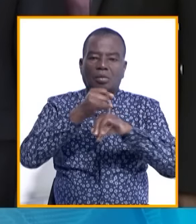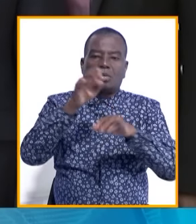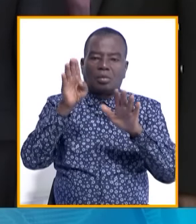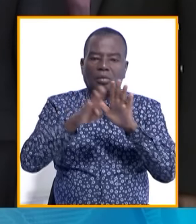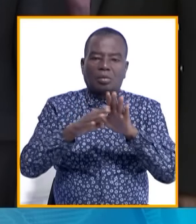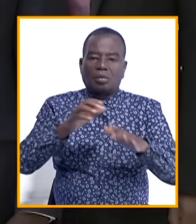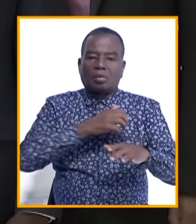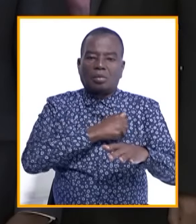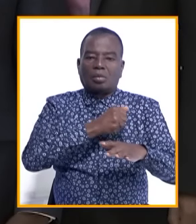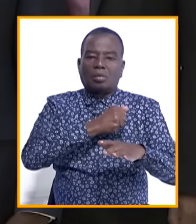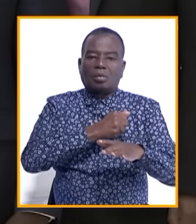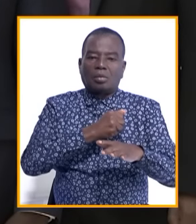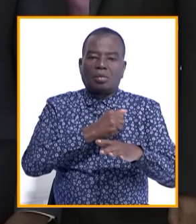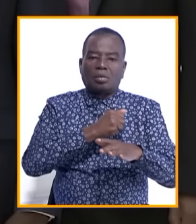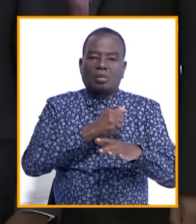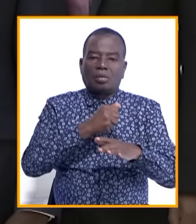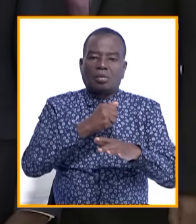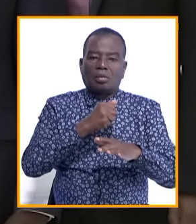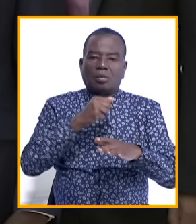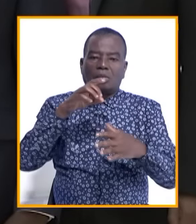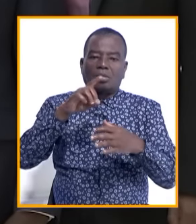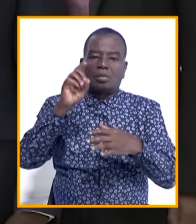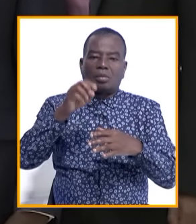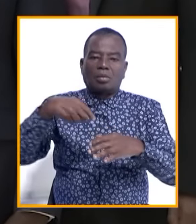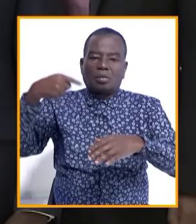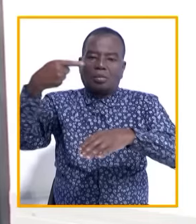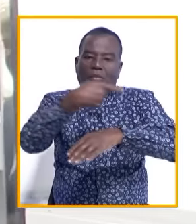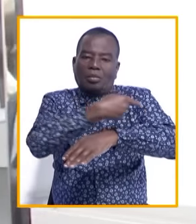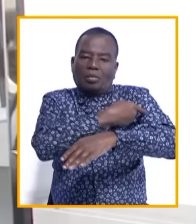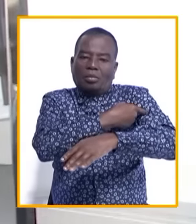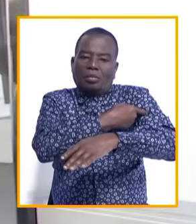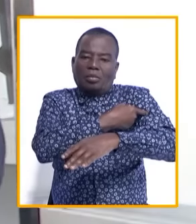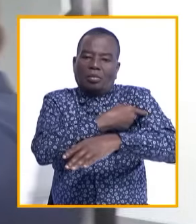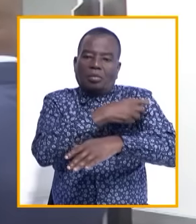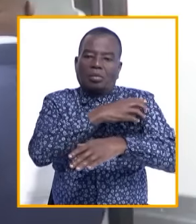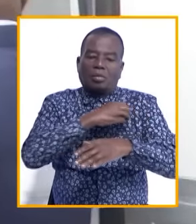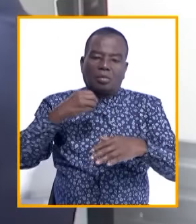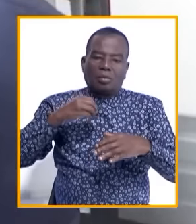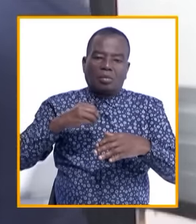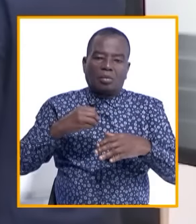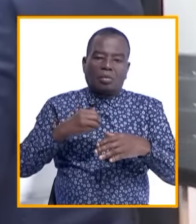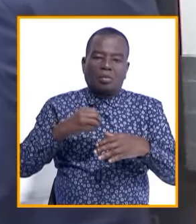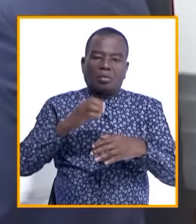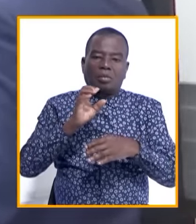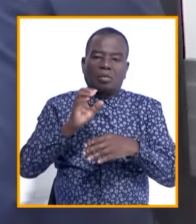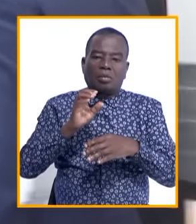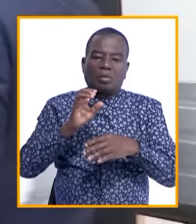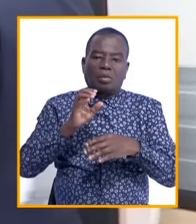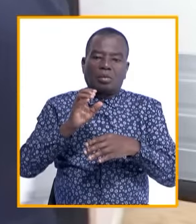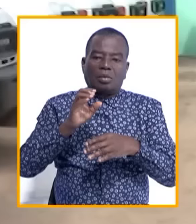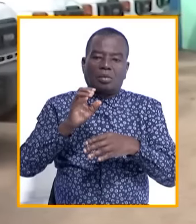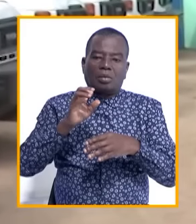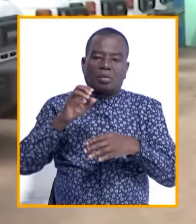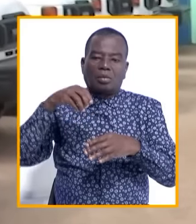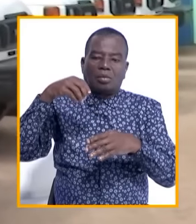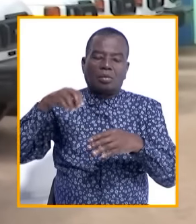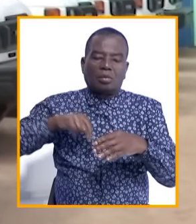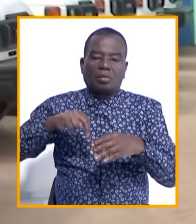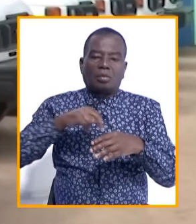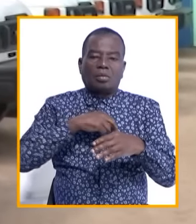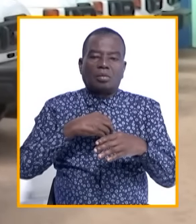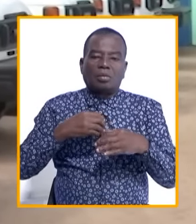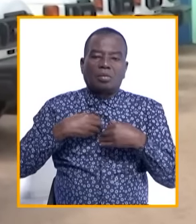Canada en matière de vaccination pour contrer le paludisme, la COVID-19. Donc, on a